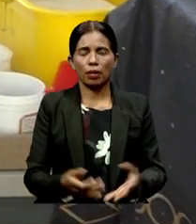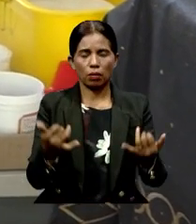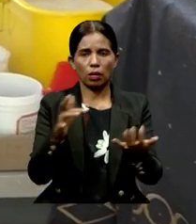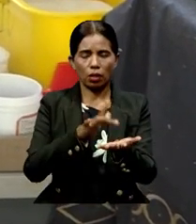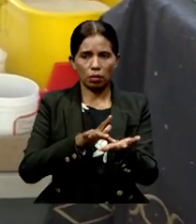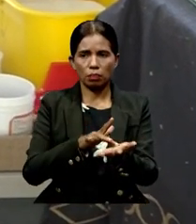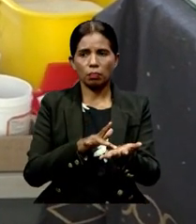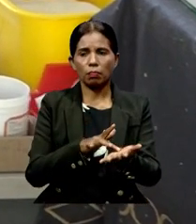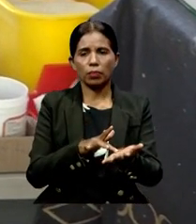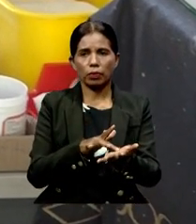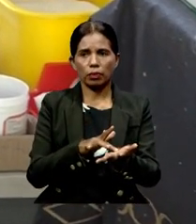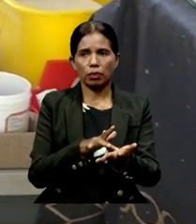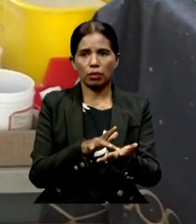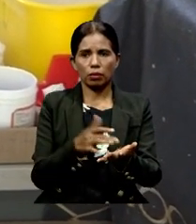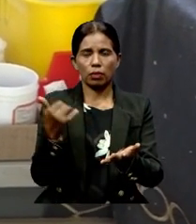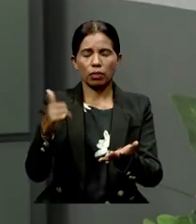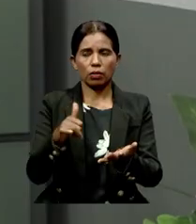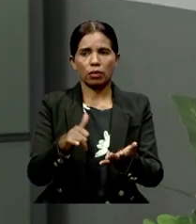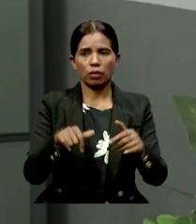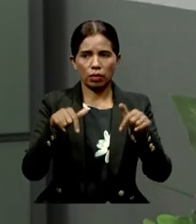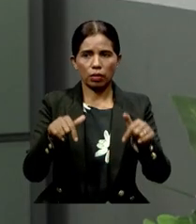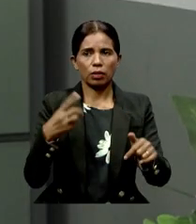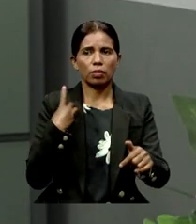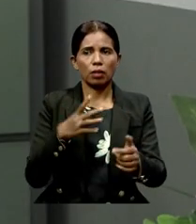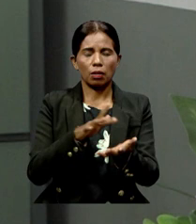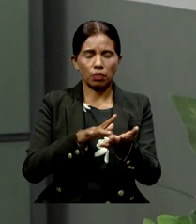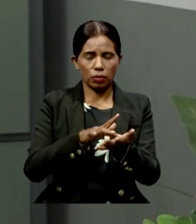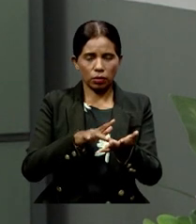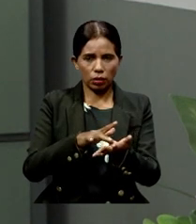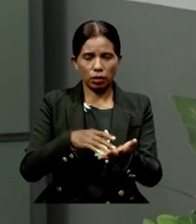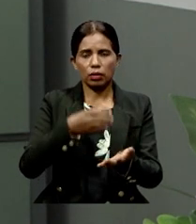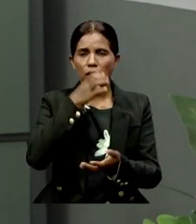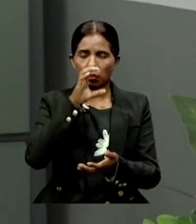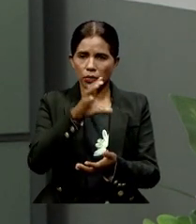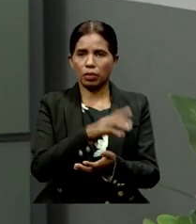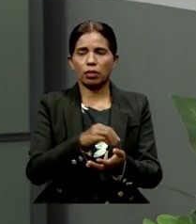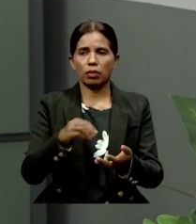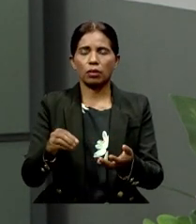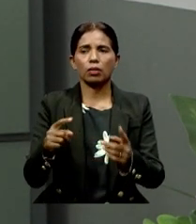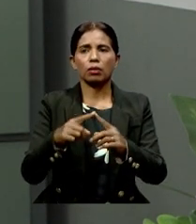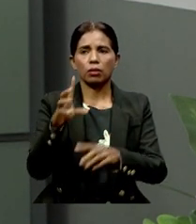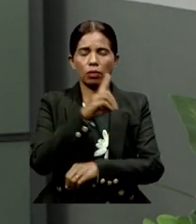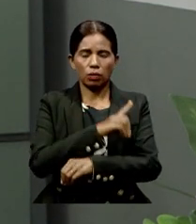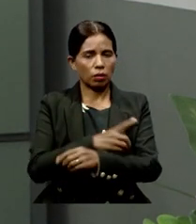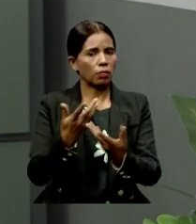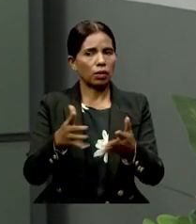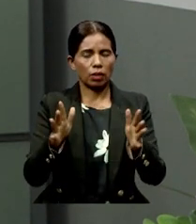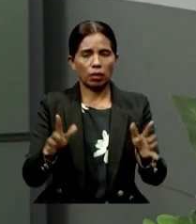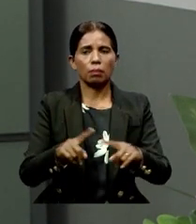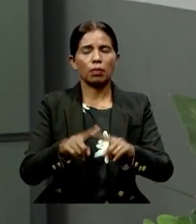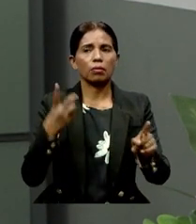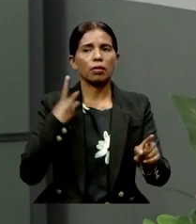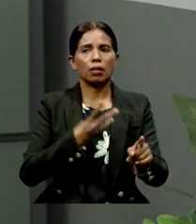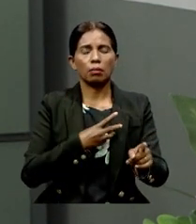bema antibiotika ihane ne pa amoxicillin sirup. Aso amoxicillin sirup ne oing lorong nang lai ha. Mabe amisi